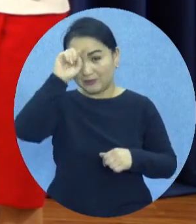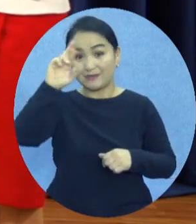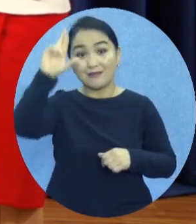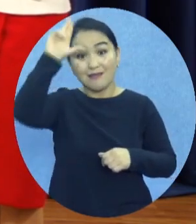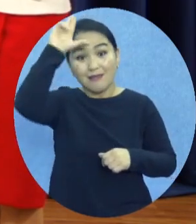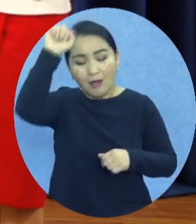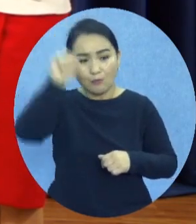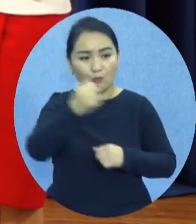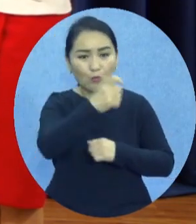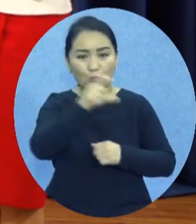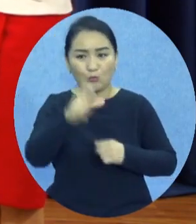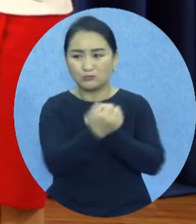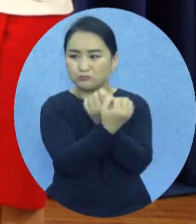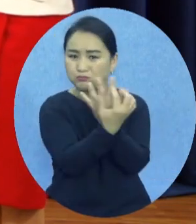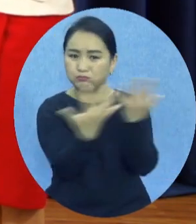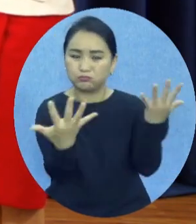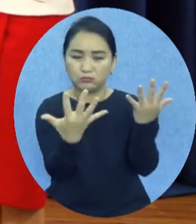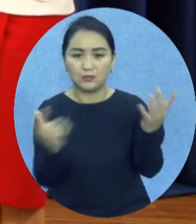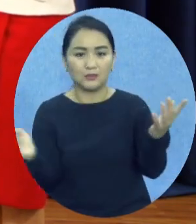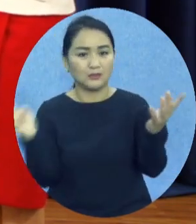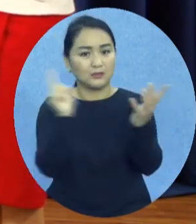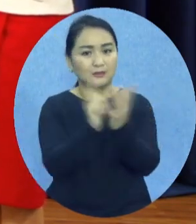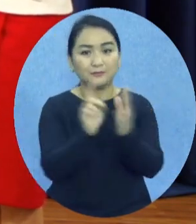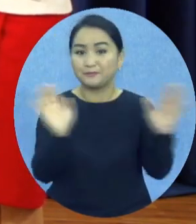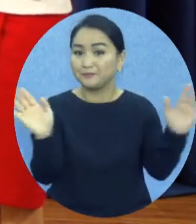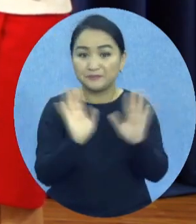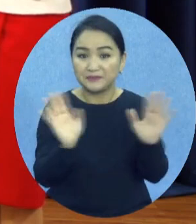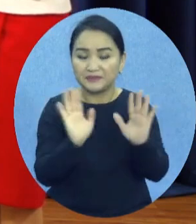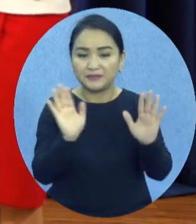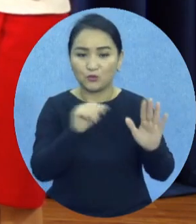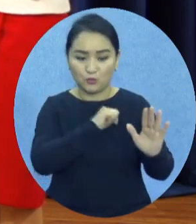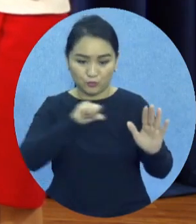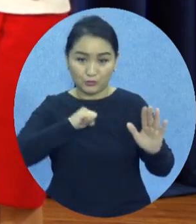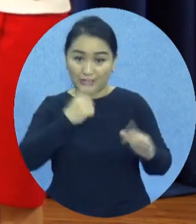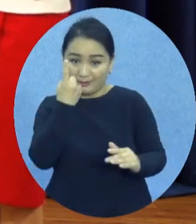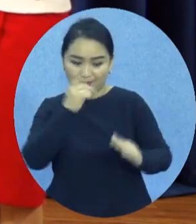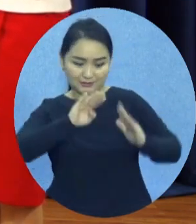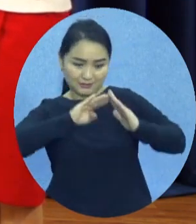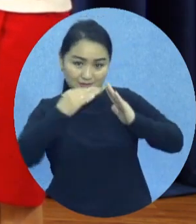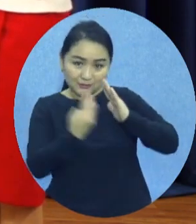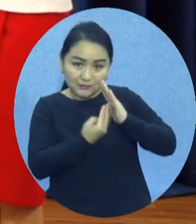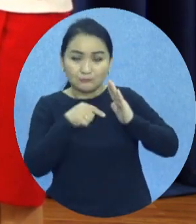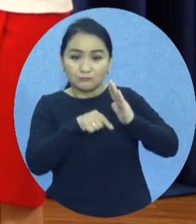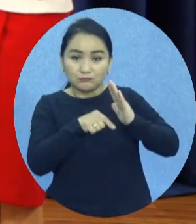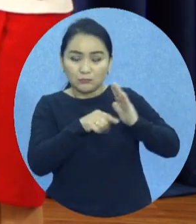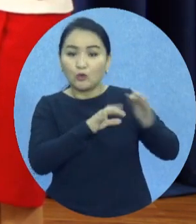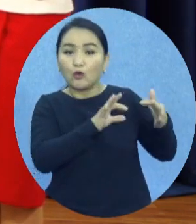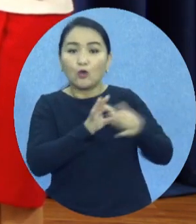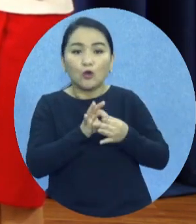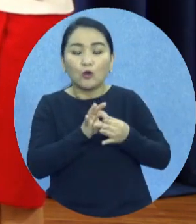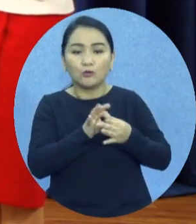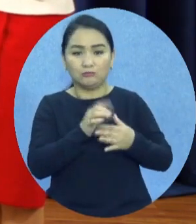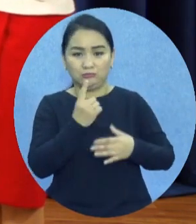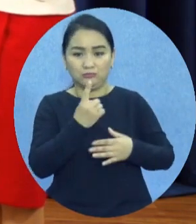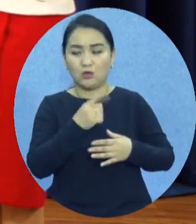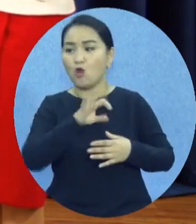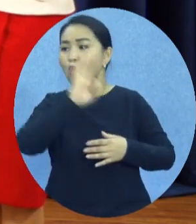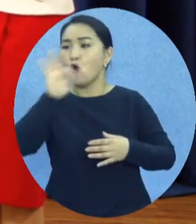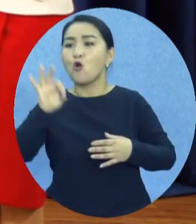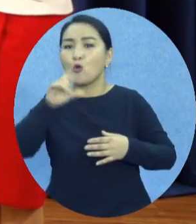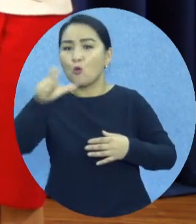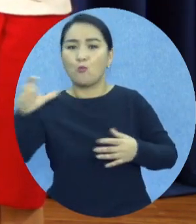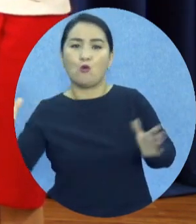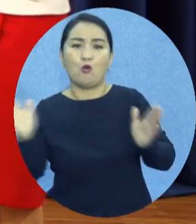нийлэрээ, гэр бүлэрээ амарч аялахыг бодоорой гэж ингэ зөвлөж байгаа шүү дээ, тийм. Иргэд бас энэ коронавирустэй холбоотой ер нь ямар зүйл дээр иргэд маань анхаарах ёстой юм